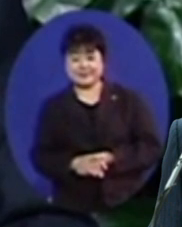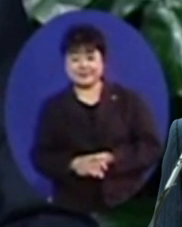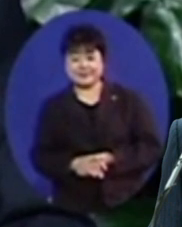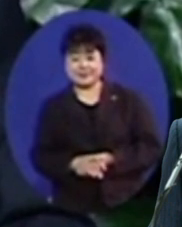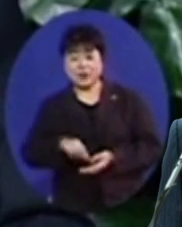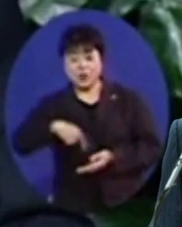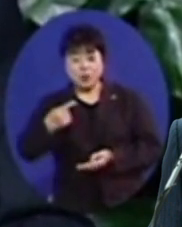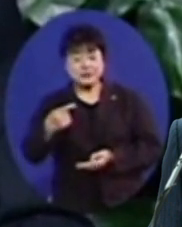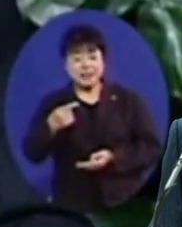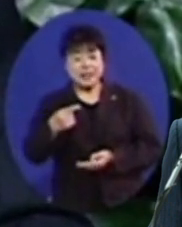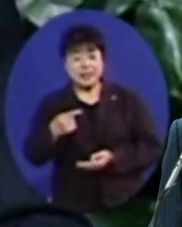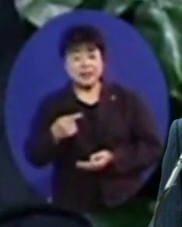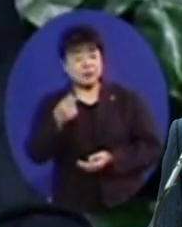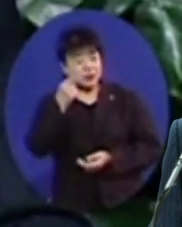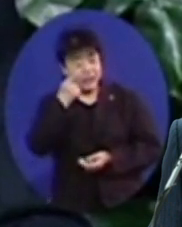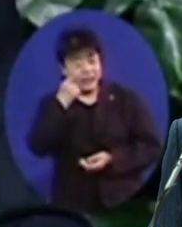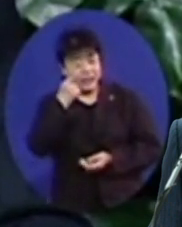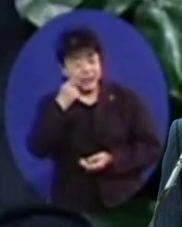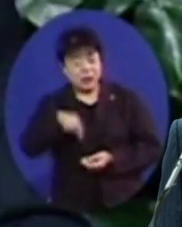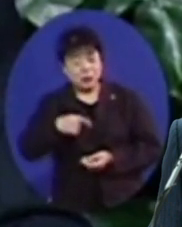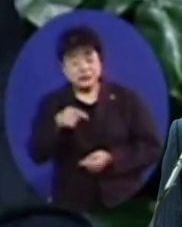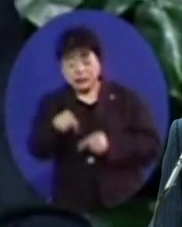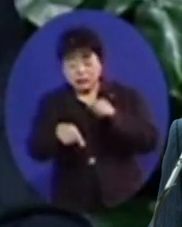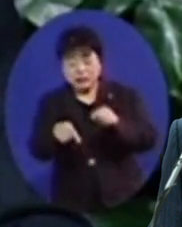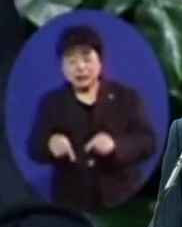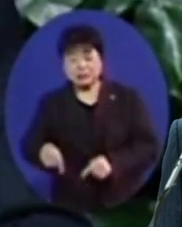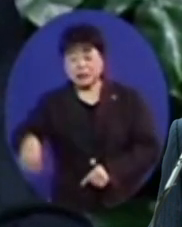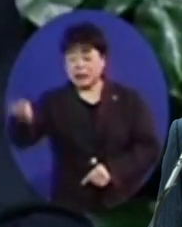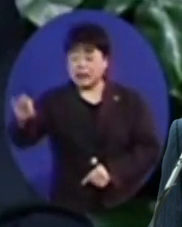혼자 다닐 때 아무것도 아닙니다.